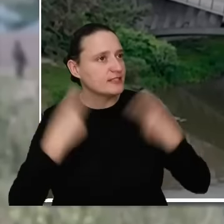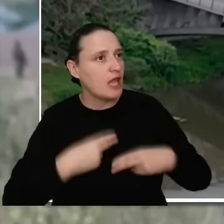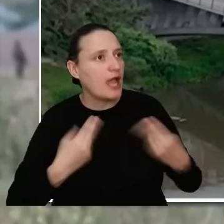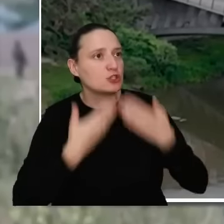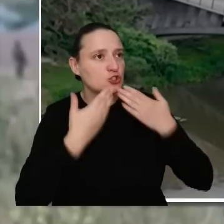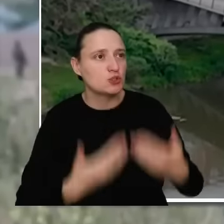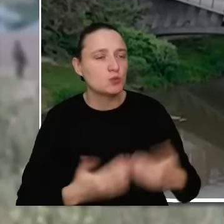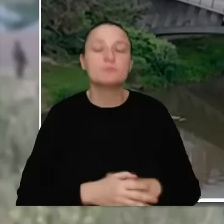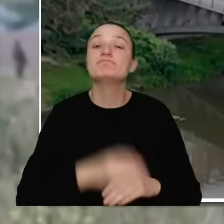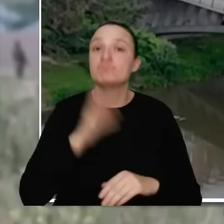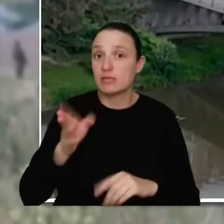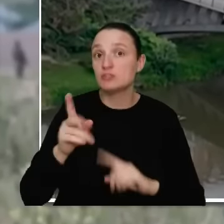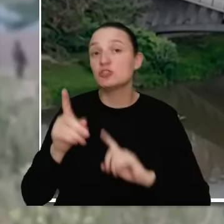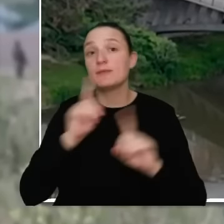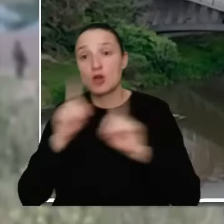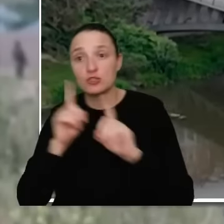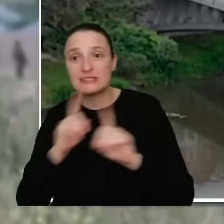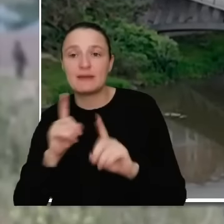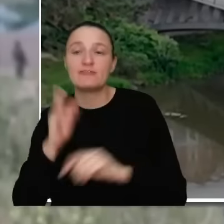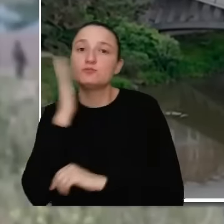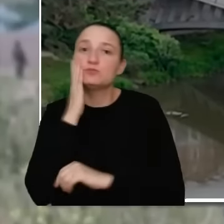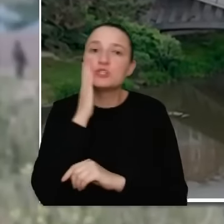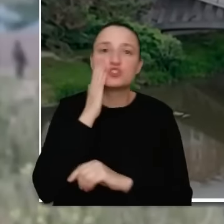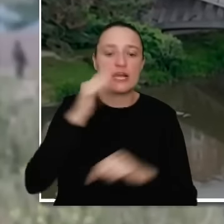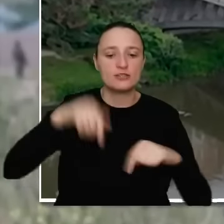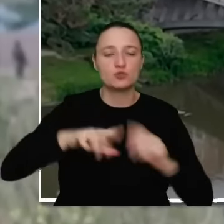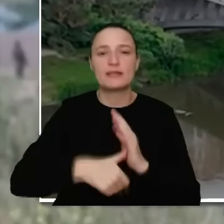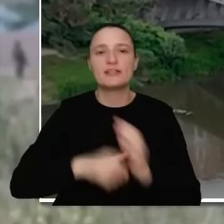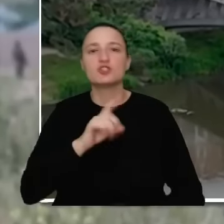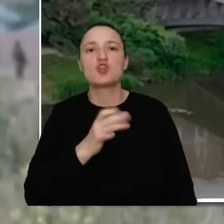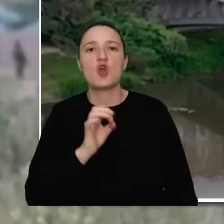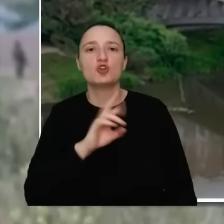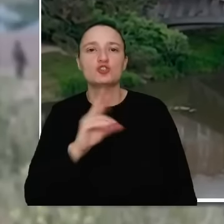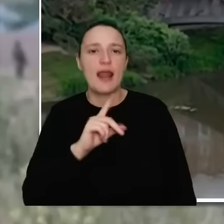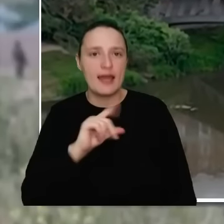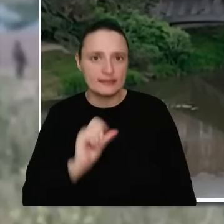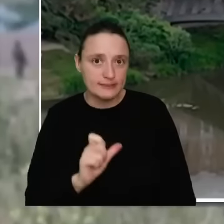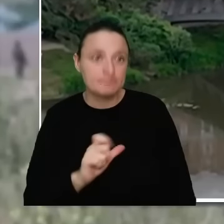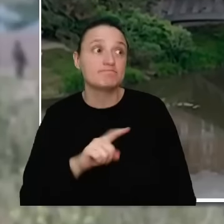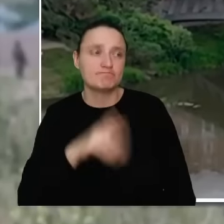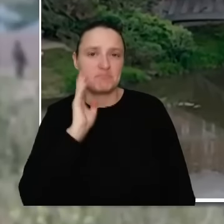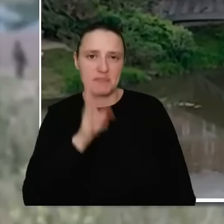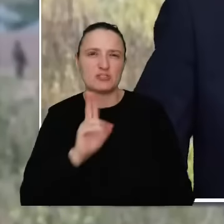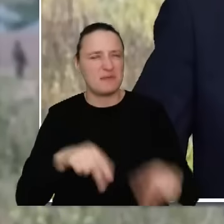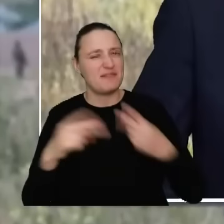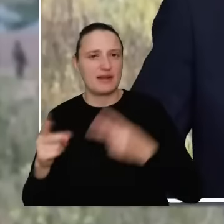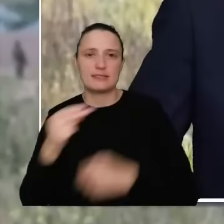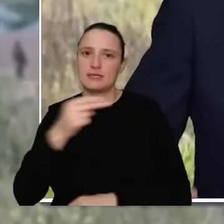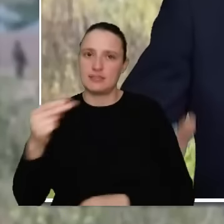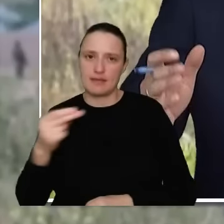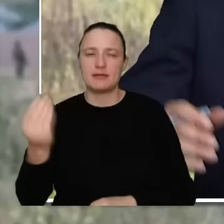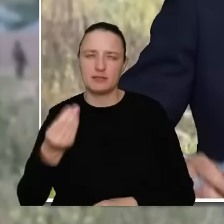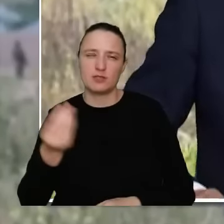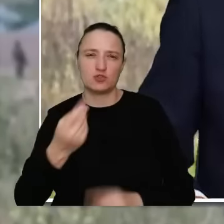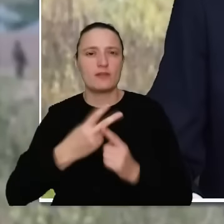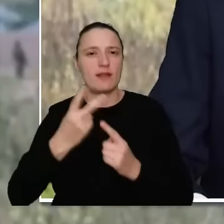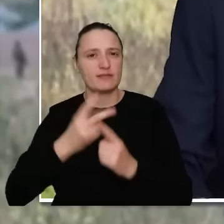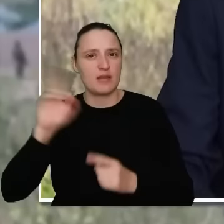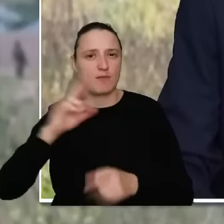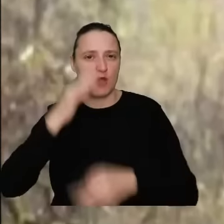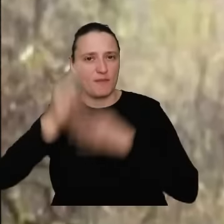także z mieszkańcami Zgorzelca i do tematu z pewnością wracać na antenie Telewizji Republika. A wracał